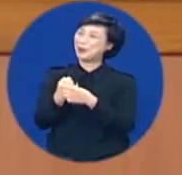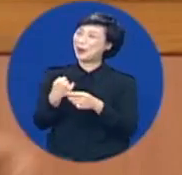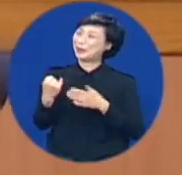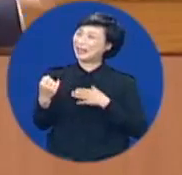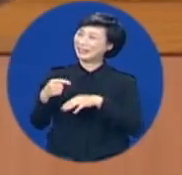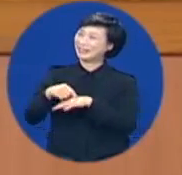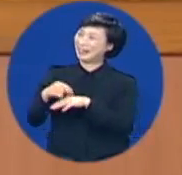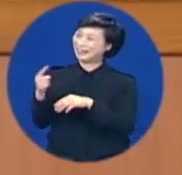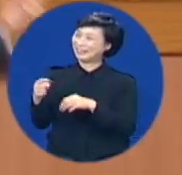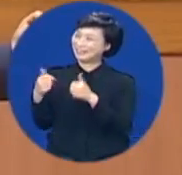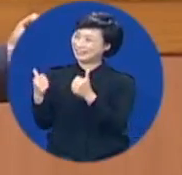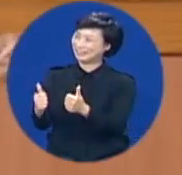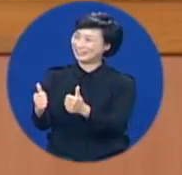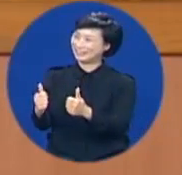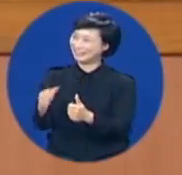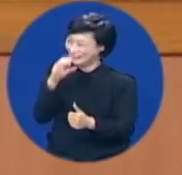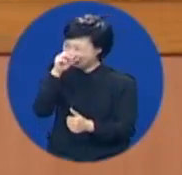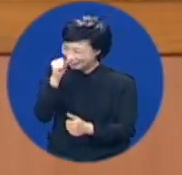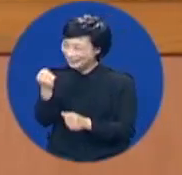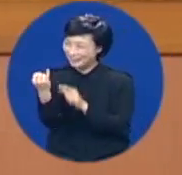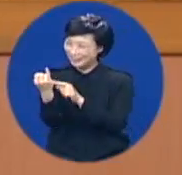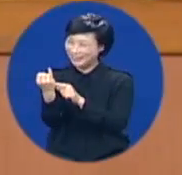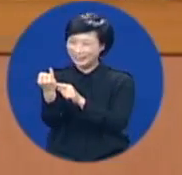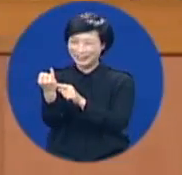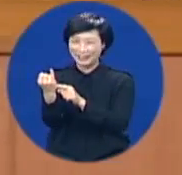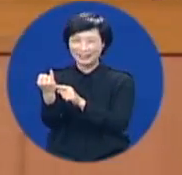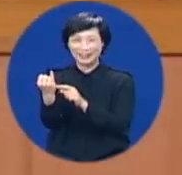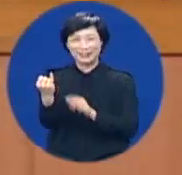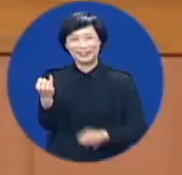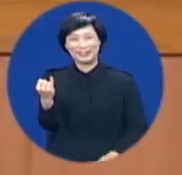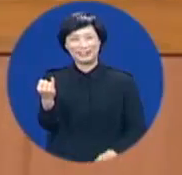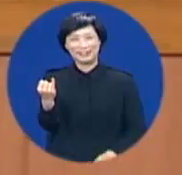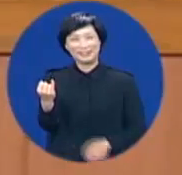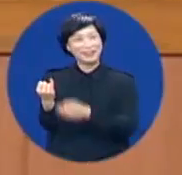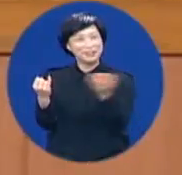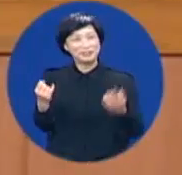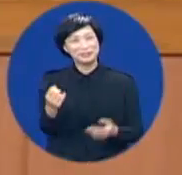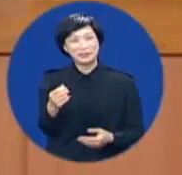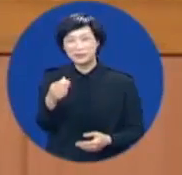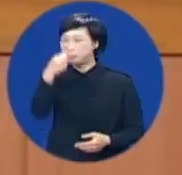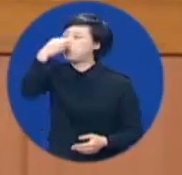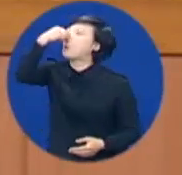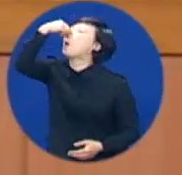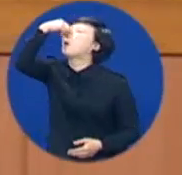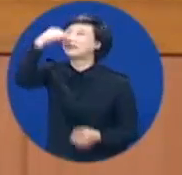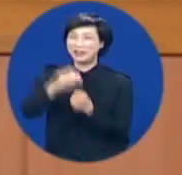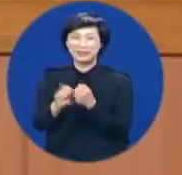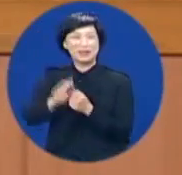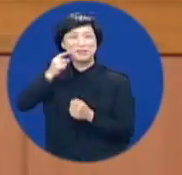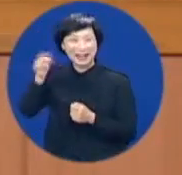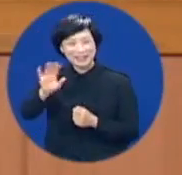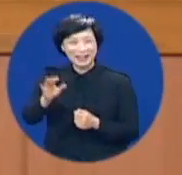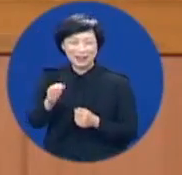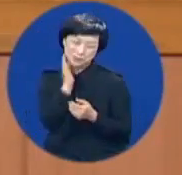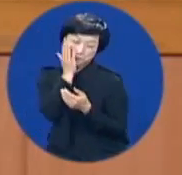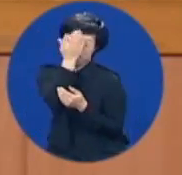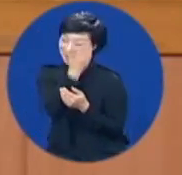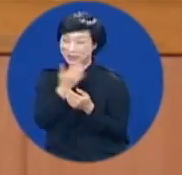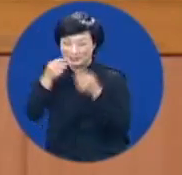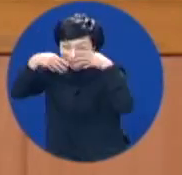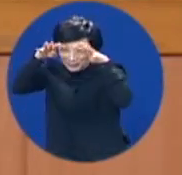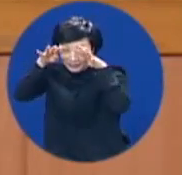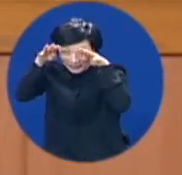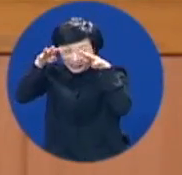같으냐. 너무 멋져. 아니, 코가 뼈 쪽에서 멋진 게 아니오. 부르부도 화장품을 바르서 멋진 게 아니오.